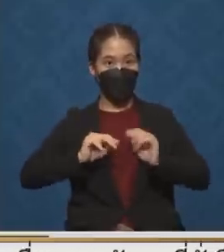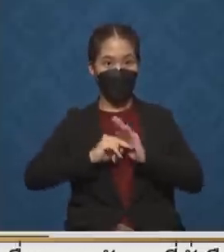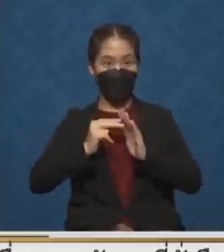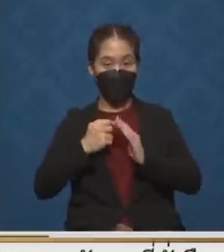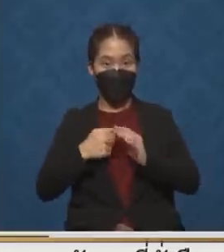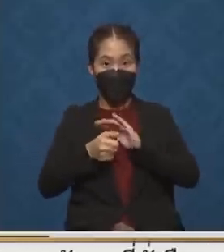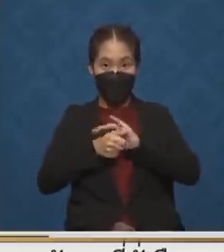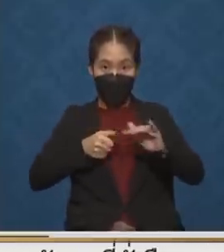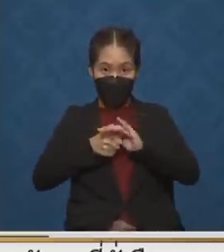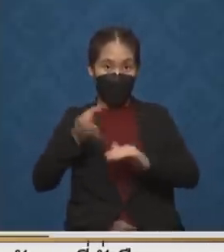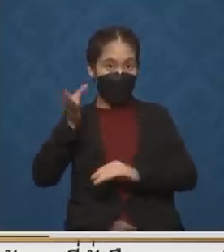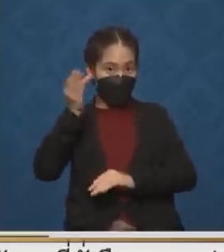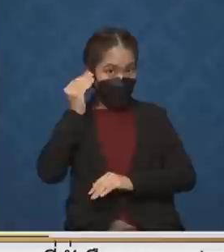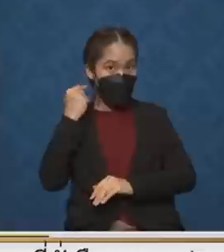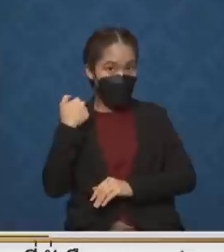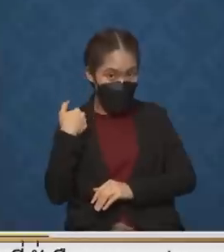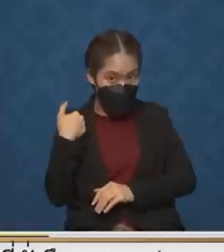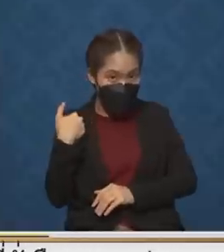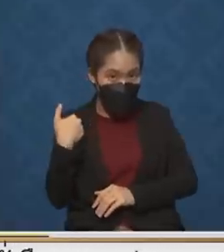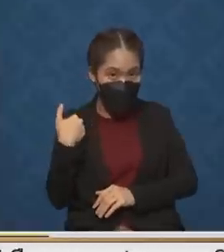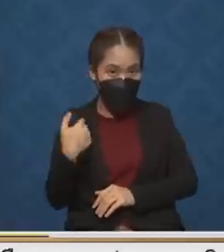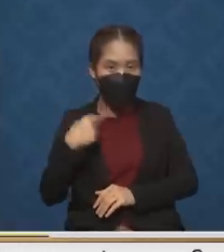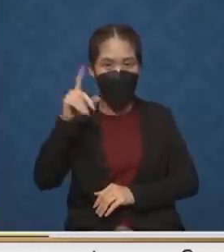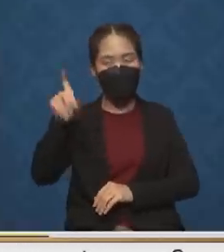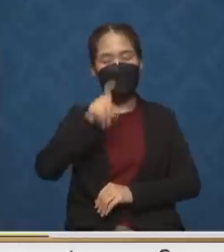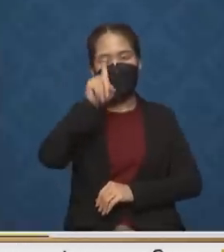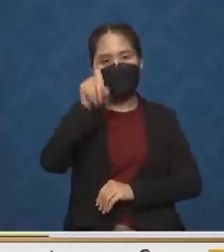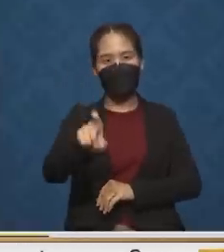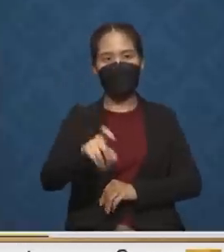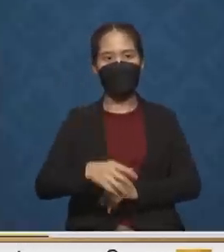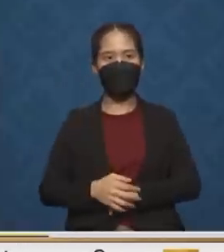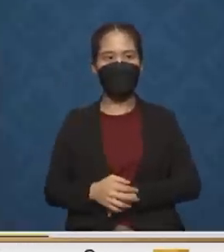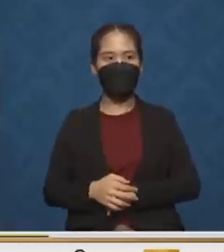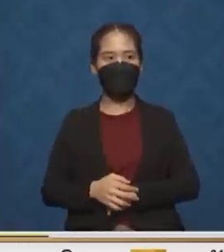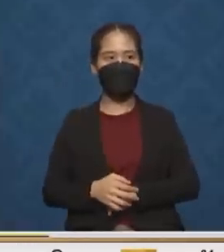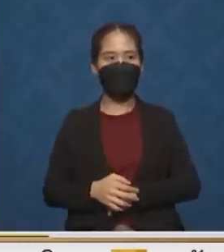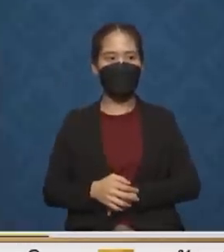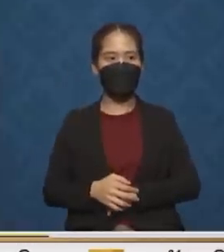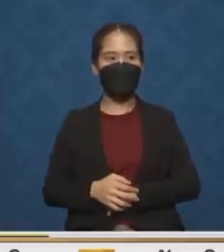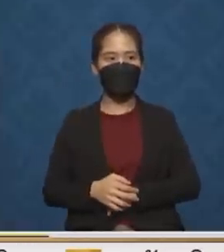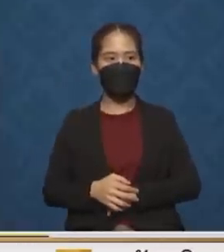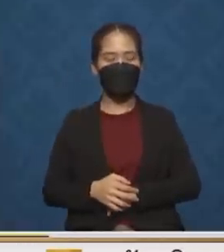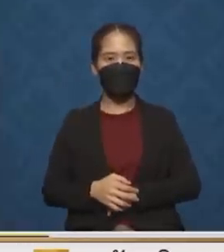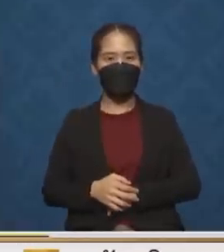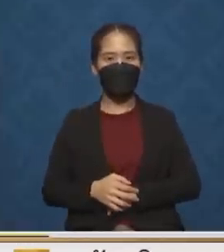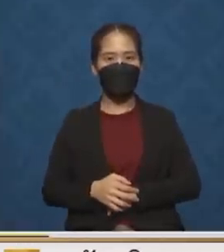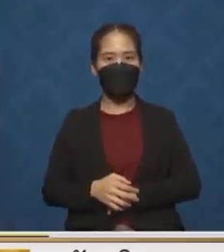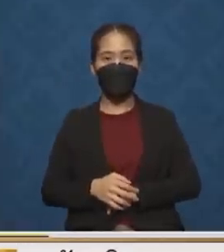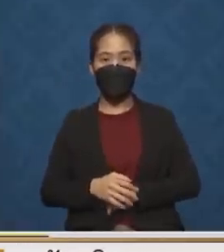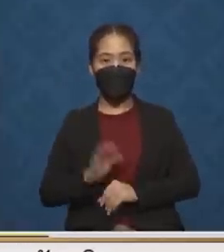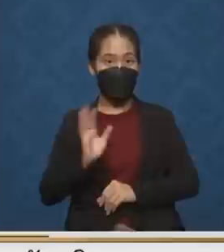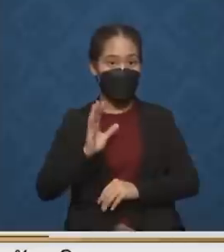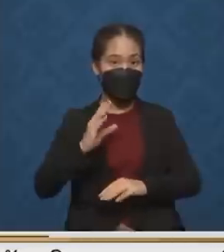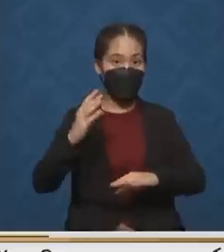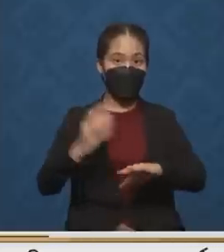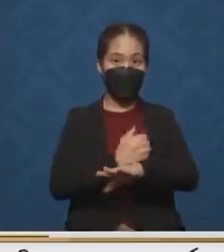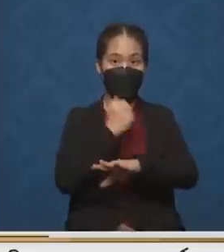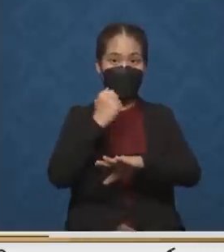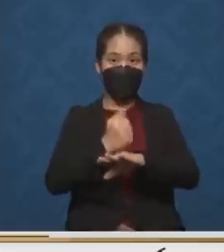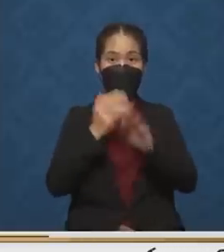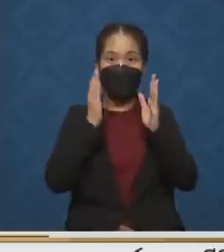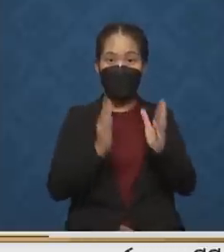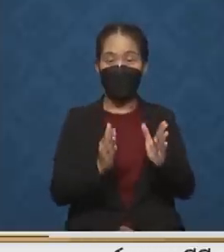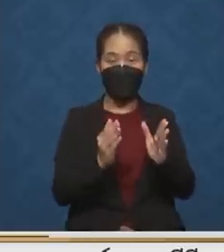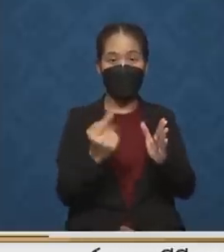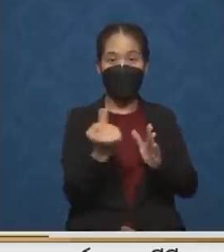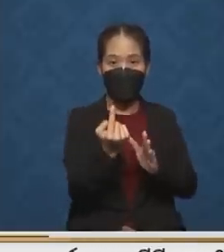ศั์เขาเลยกแลครับ หน้าสงสัยมาก ๆนอกจากนี้ครับ ไม่ใช่เพียงแต่นัการเมือง หรือนักเคลื่อนไ้ทางการเมื